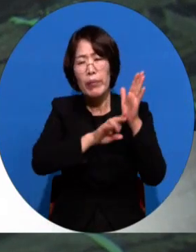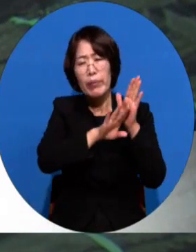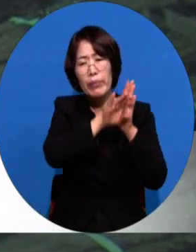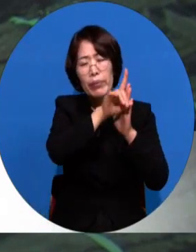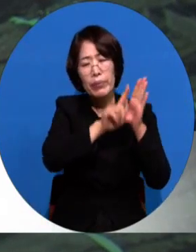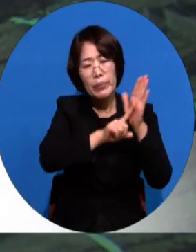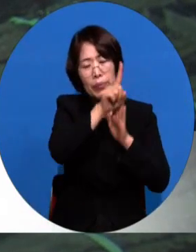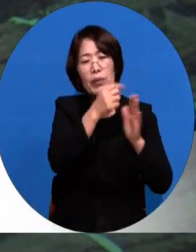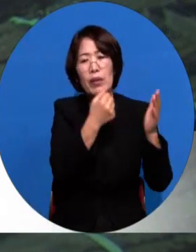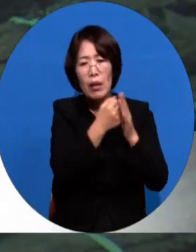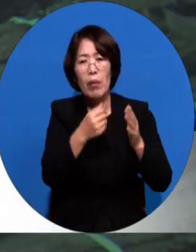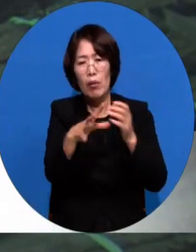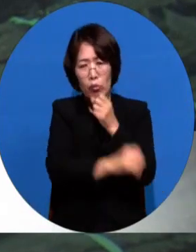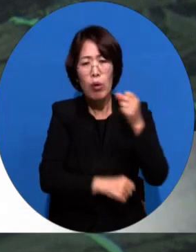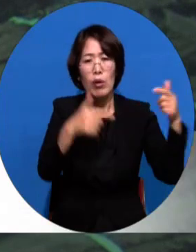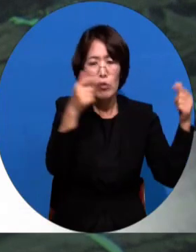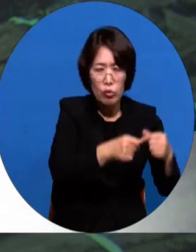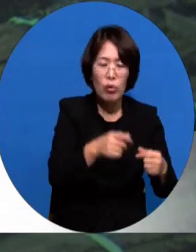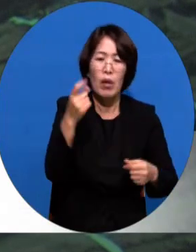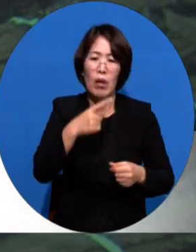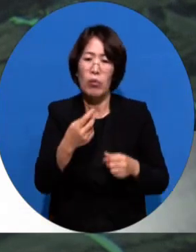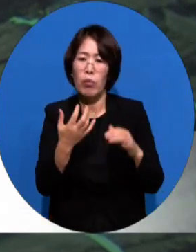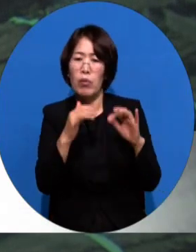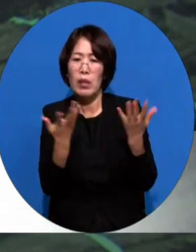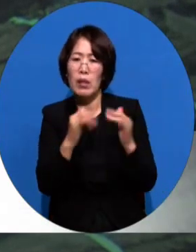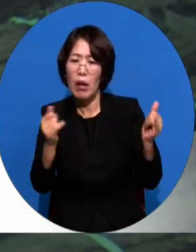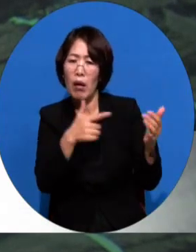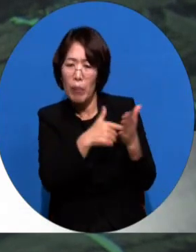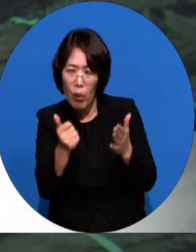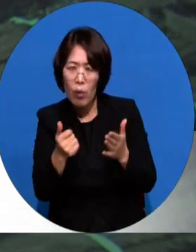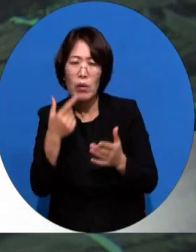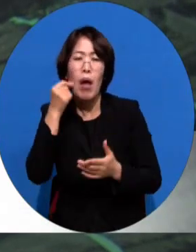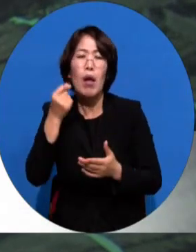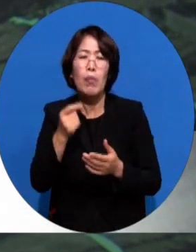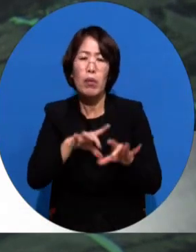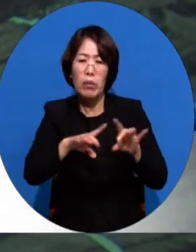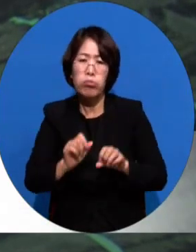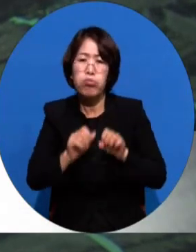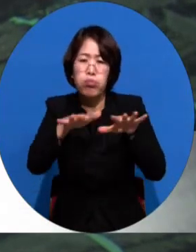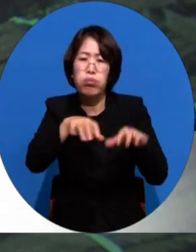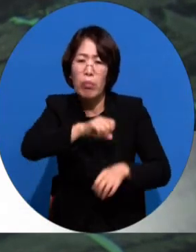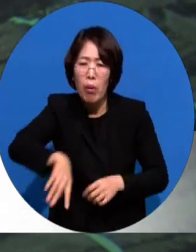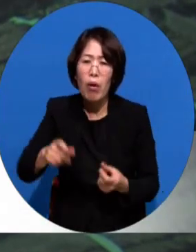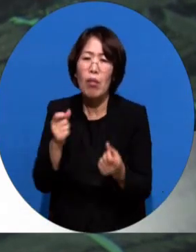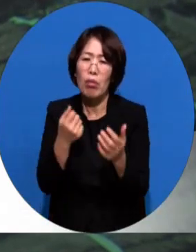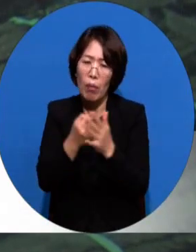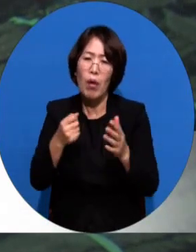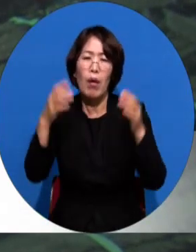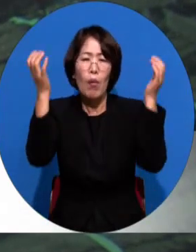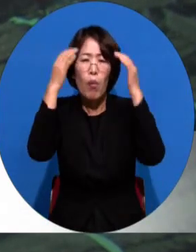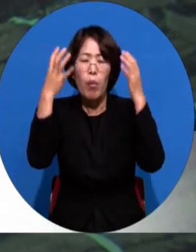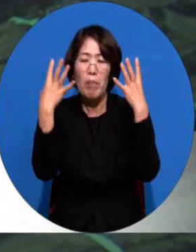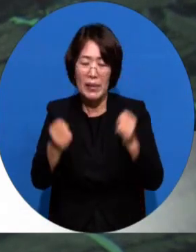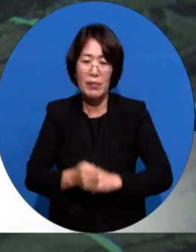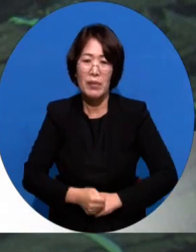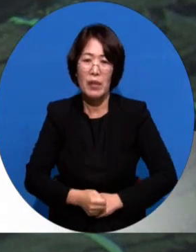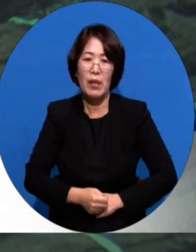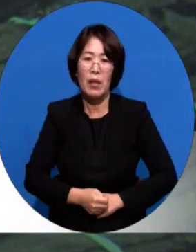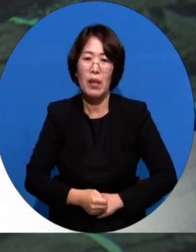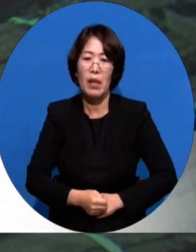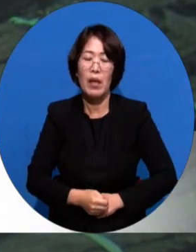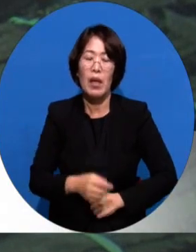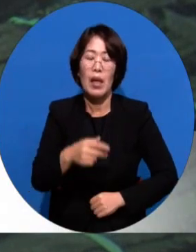줄고 인력난과 일본 원전 오염수 방류 논란 등으로 삼중고를 겪고 있습니다. 다시마에서